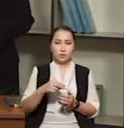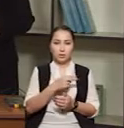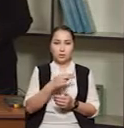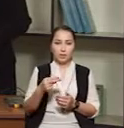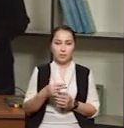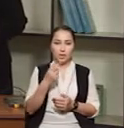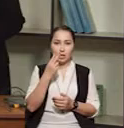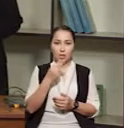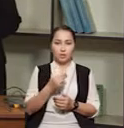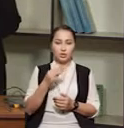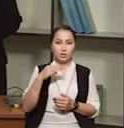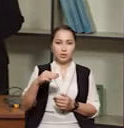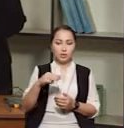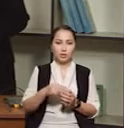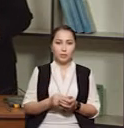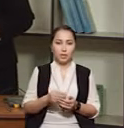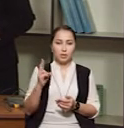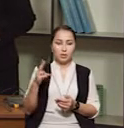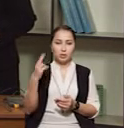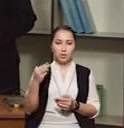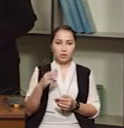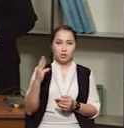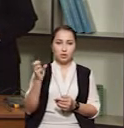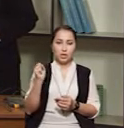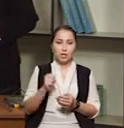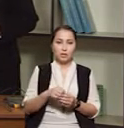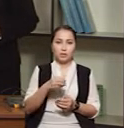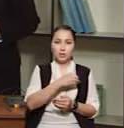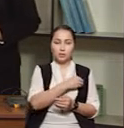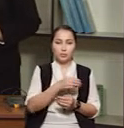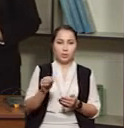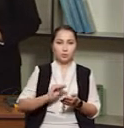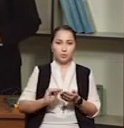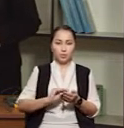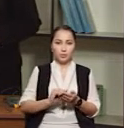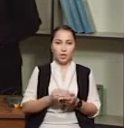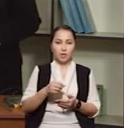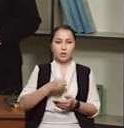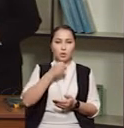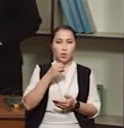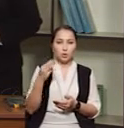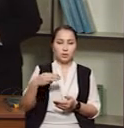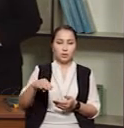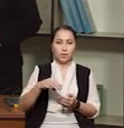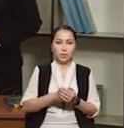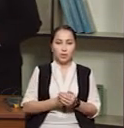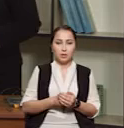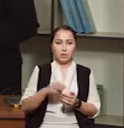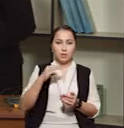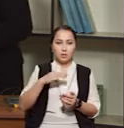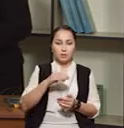t-ga. Kichkina t bilan Selsiy shkalasidagi temperatura belgilanadi. Katta t bilan esa Kelvin